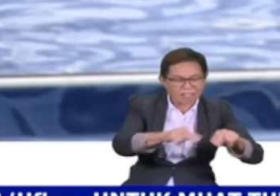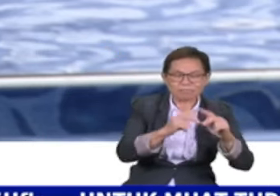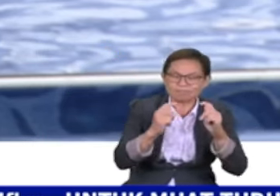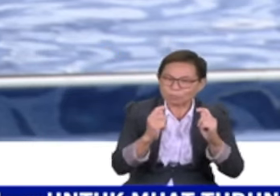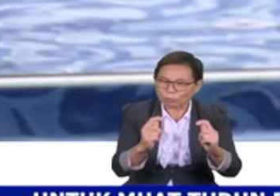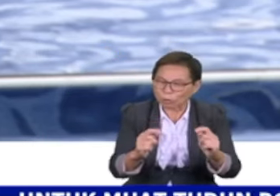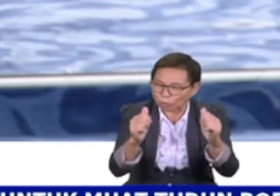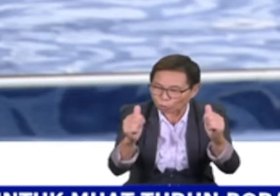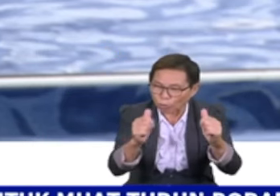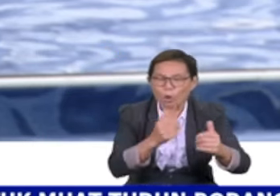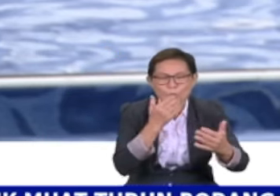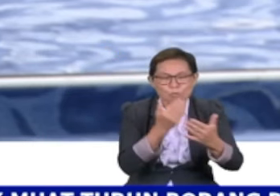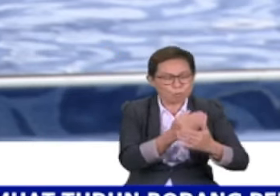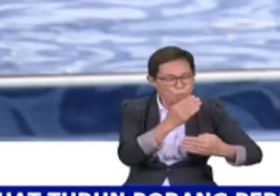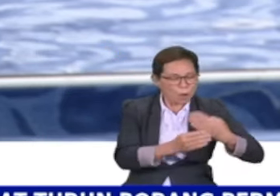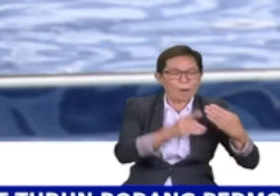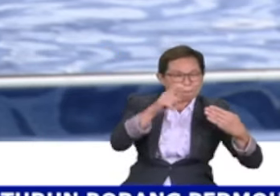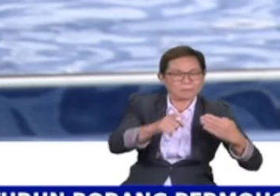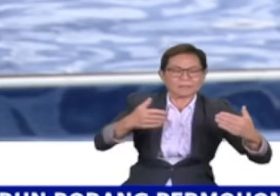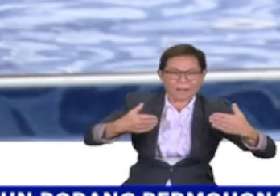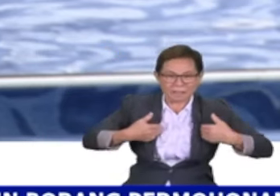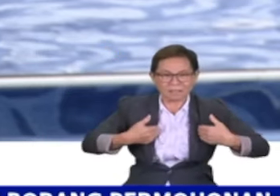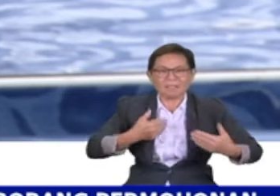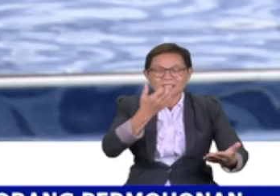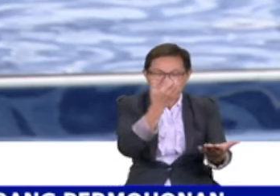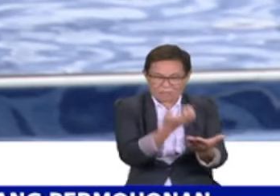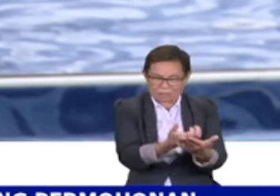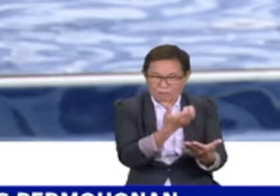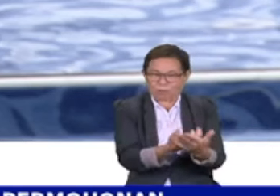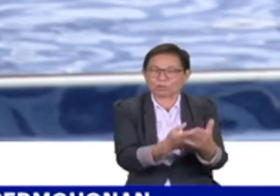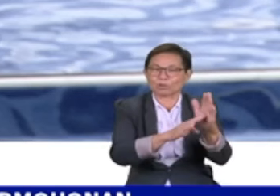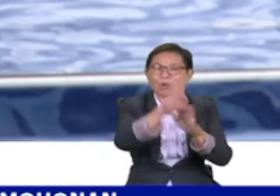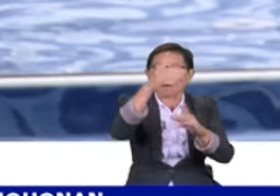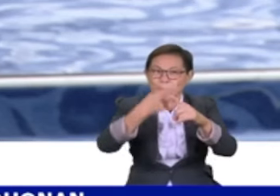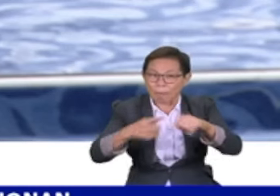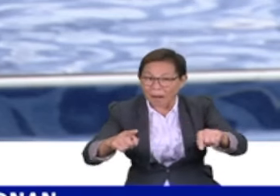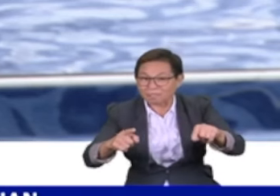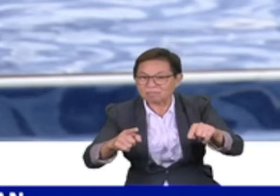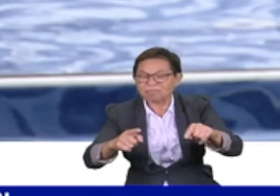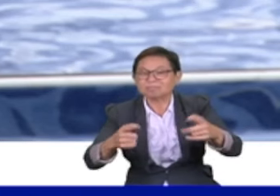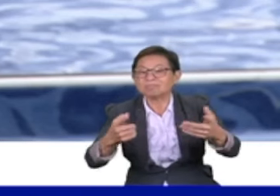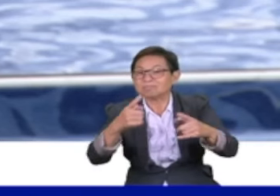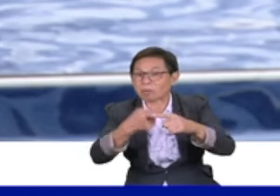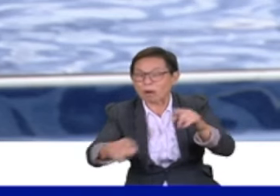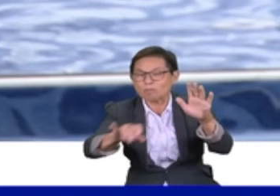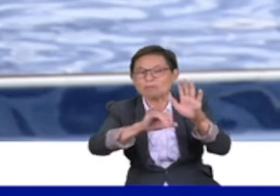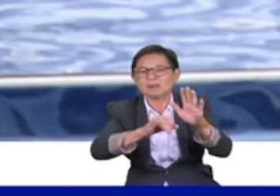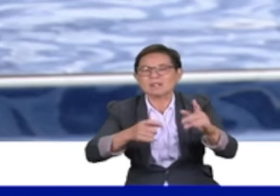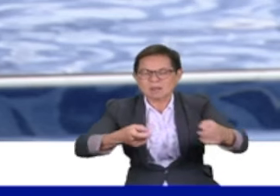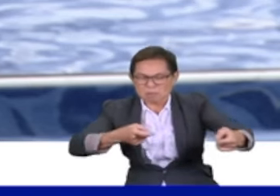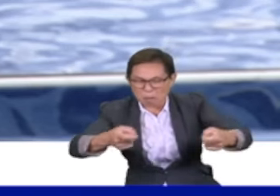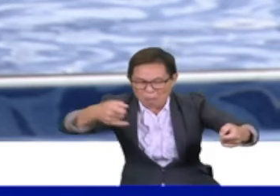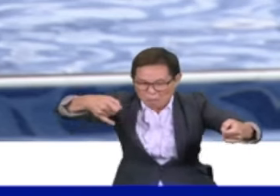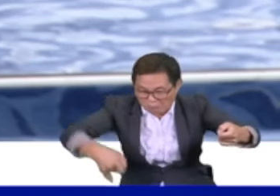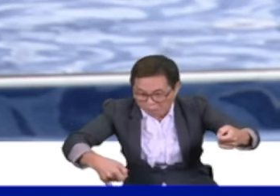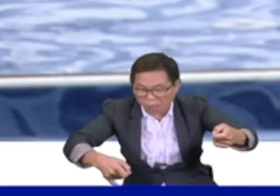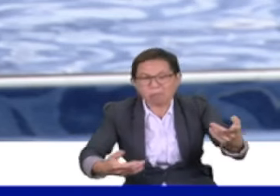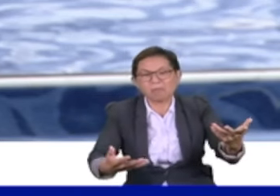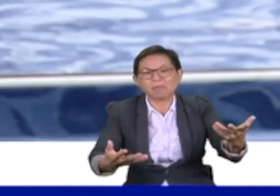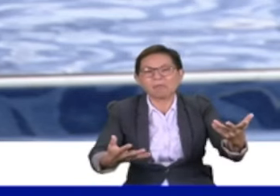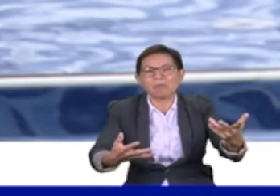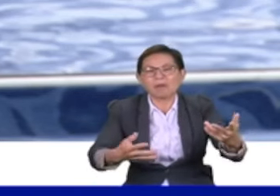susila, tanpa akhlak. Kita boleh maju dari segi ekonomi, tapi rosak dari segi tata kelola,